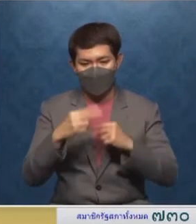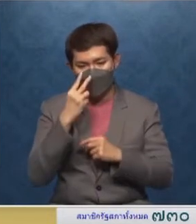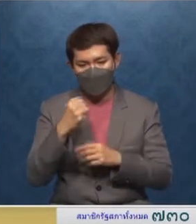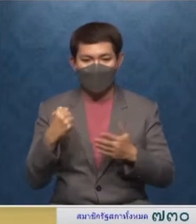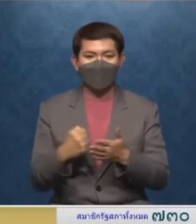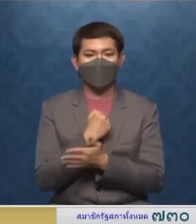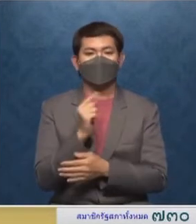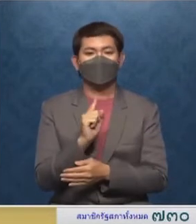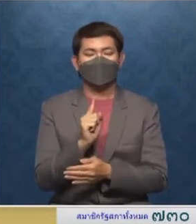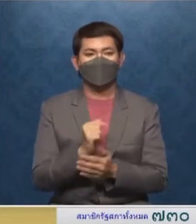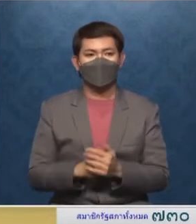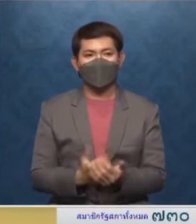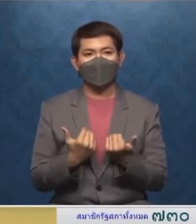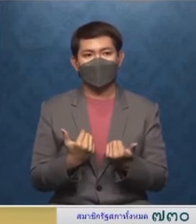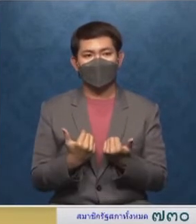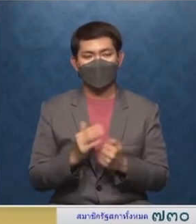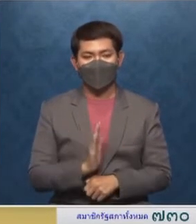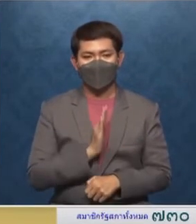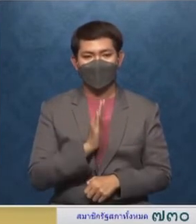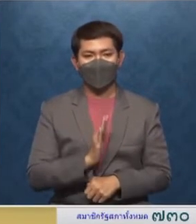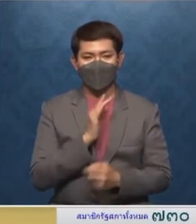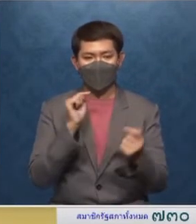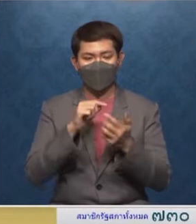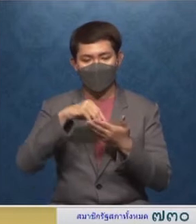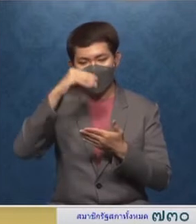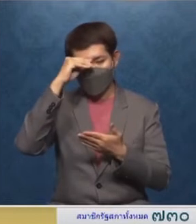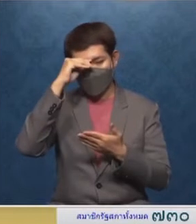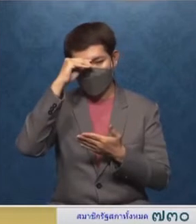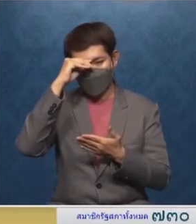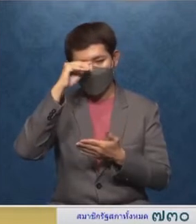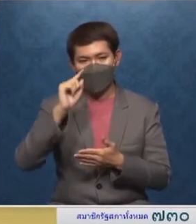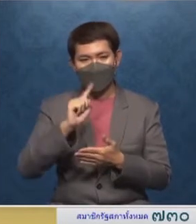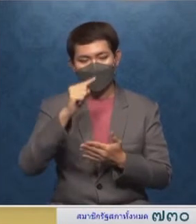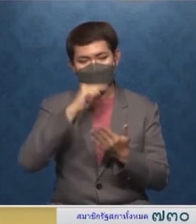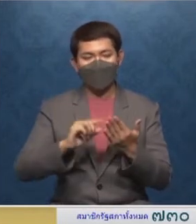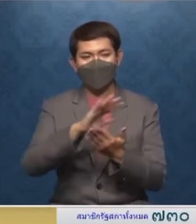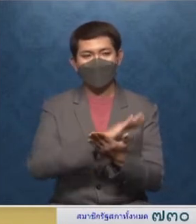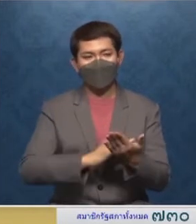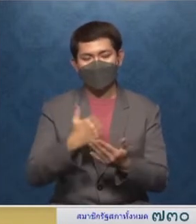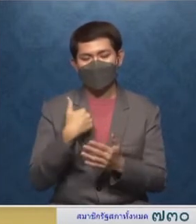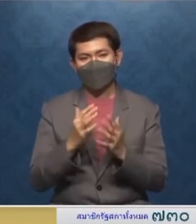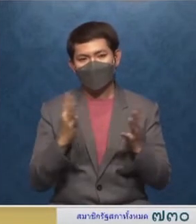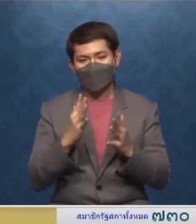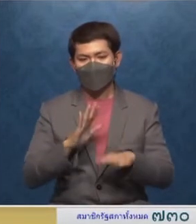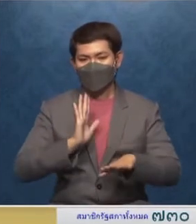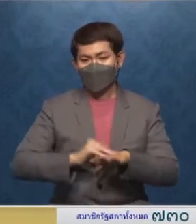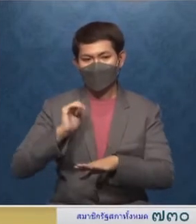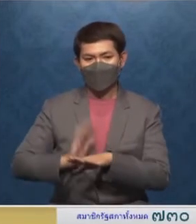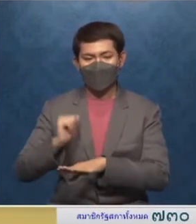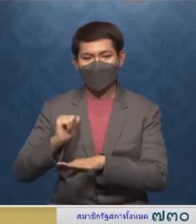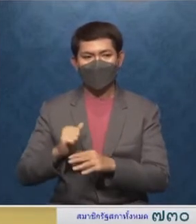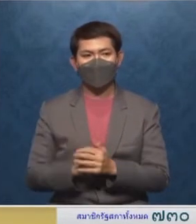ว่าผู้ทรงคุณวุฒิด้านการศึกษาของประเทศไทยเนี่ยมีมากที่เก่งๆนะครับ